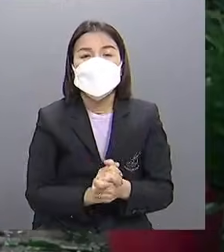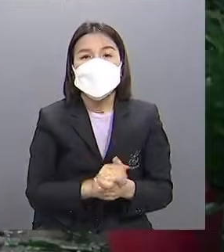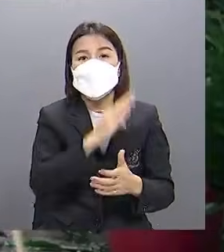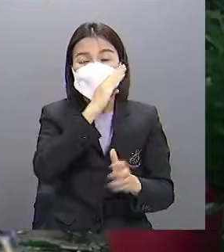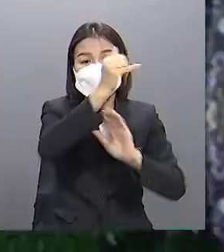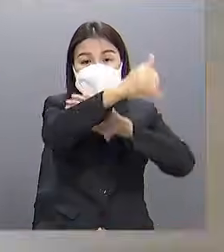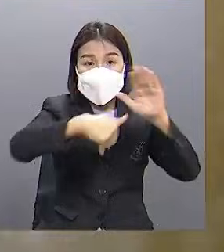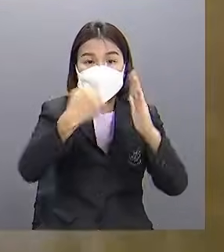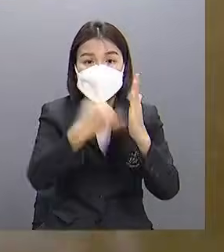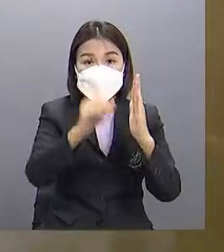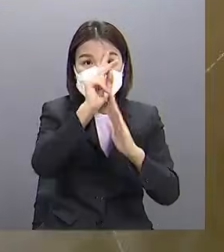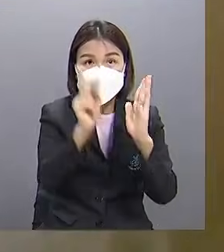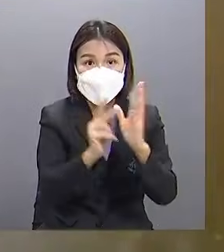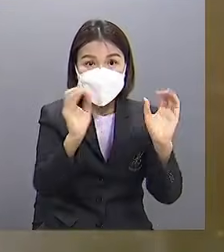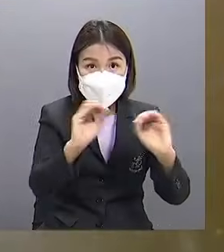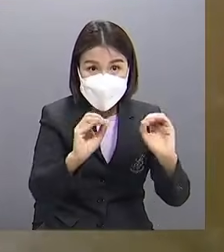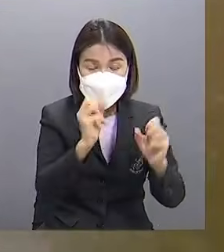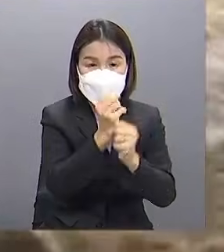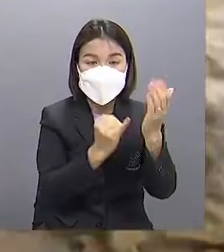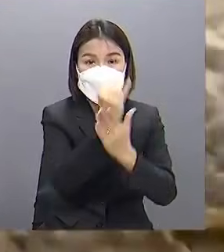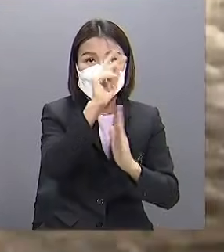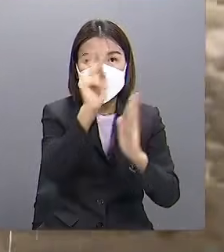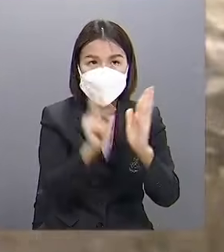มีที่รองรับให้ครับ